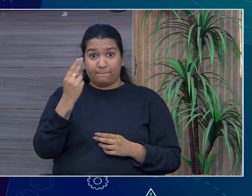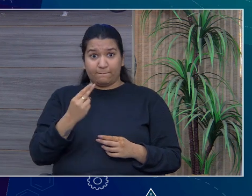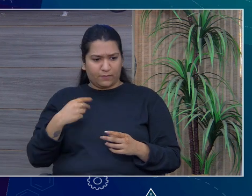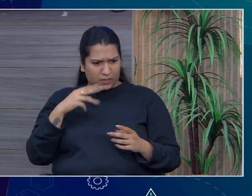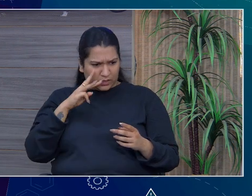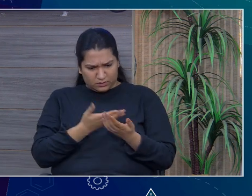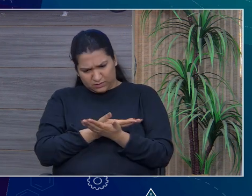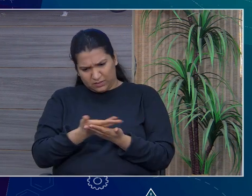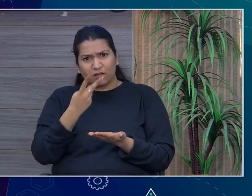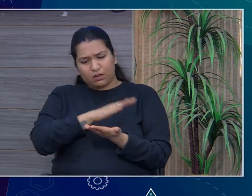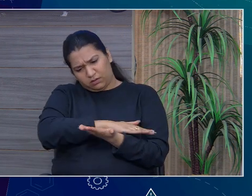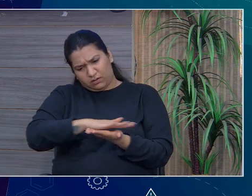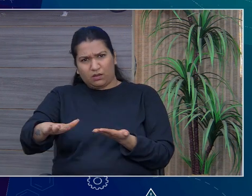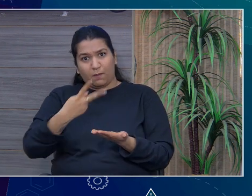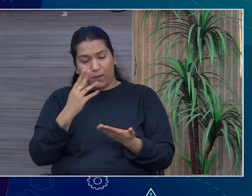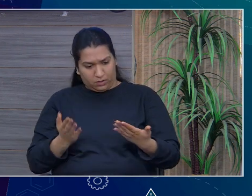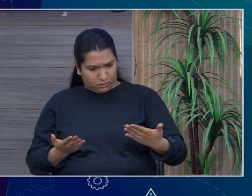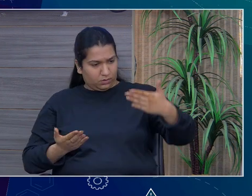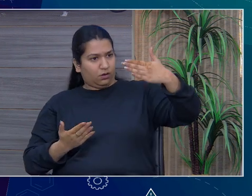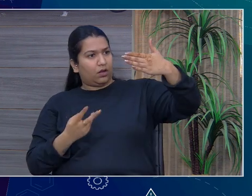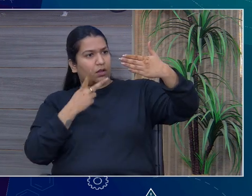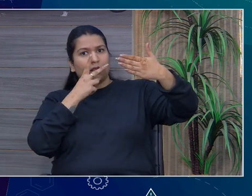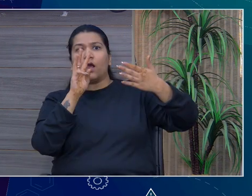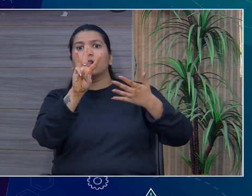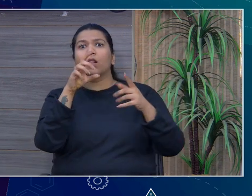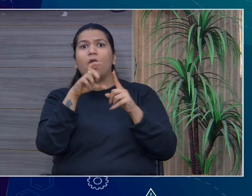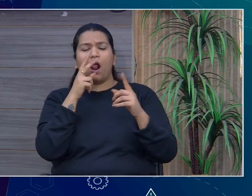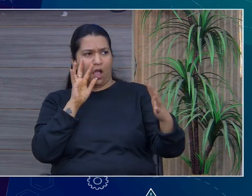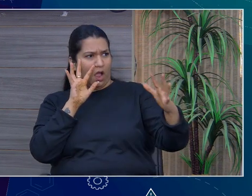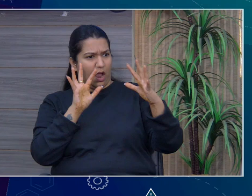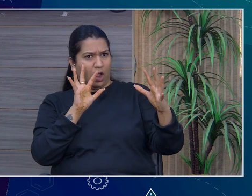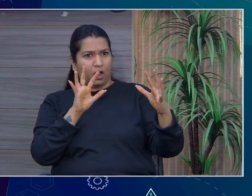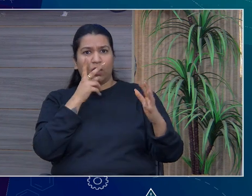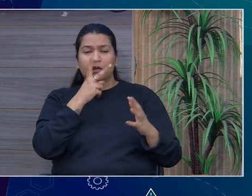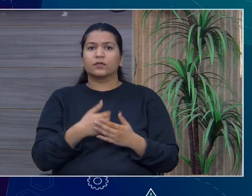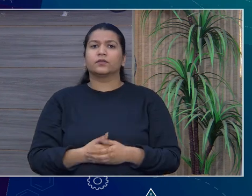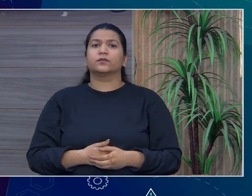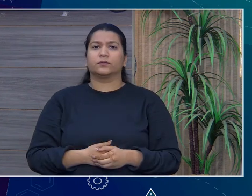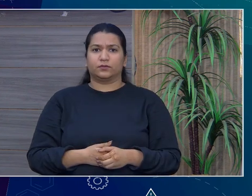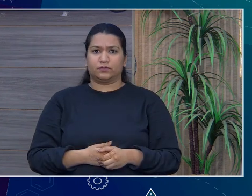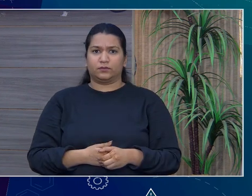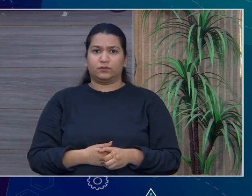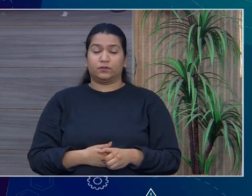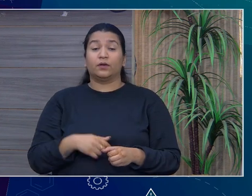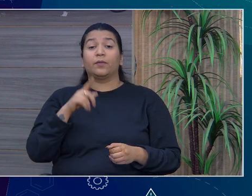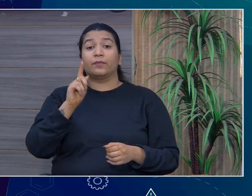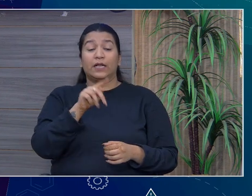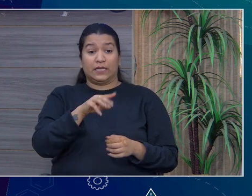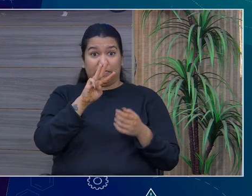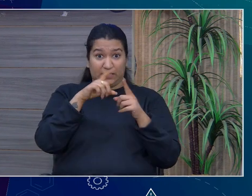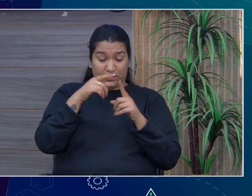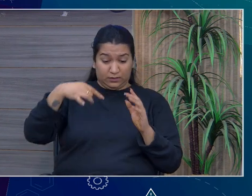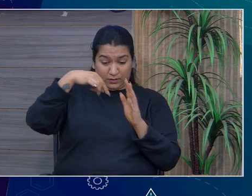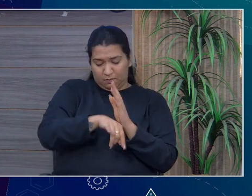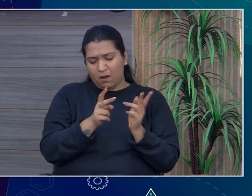हैं जो सरफेस पर बिल्कुल फ्लैट नज़र आती हैं, बट कई पेंटिंग्स के अंदर अगर आप देखेंगे तो डेप्थ होता है सर। और आपको पता लगता है कि